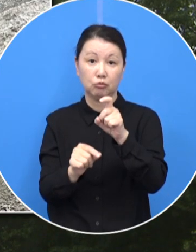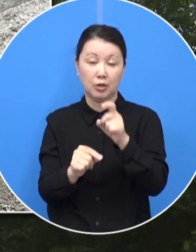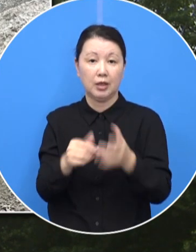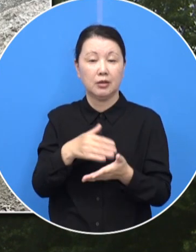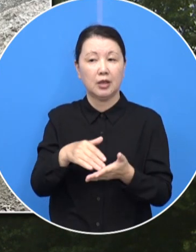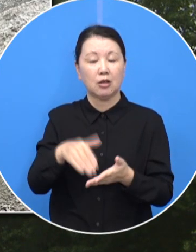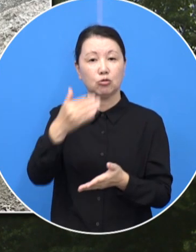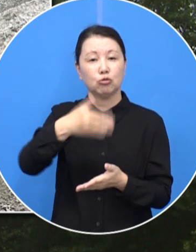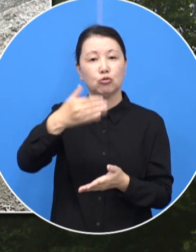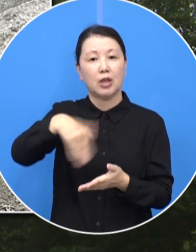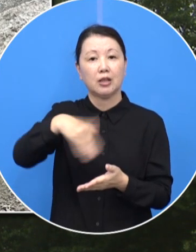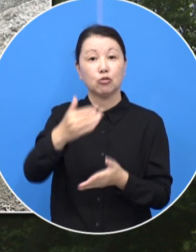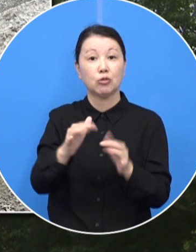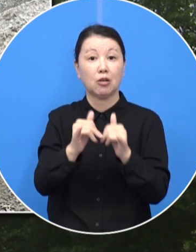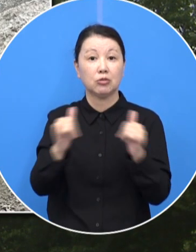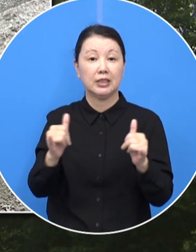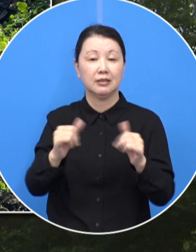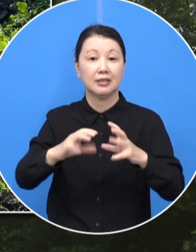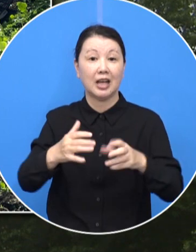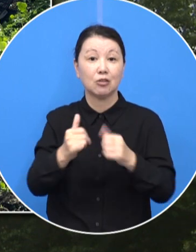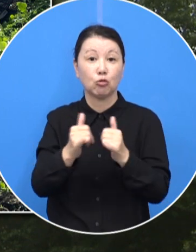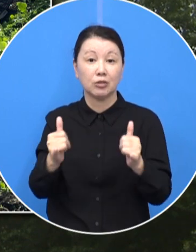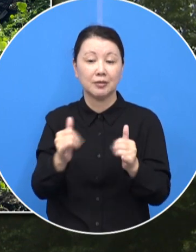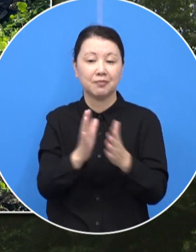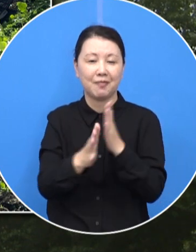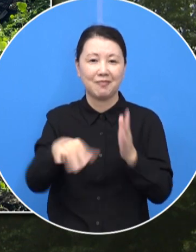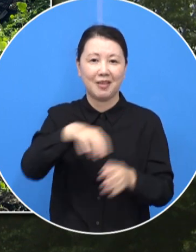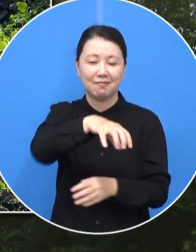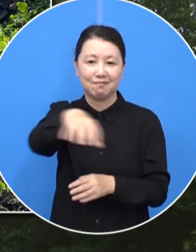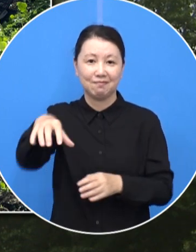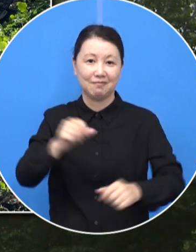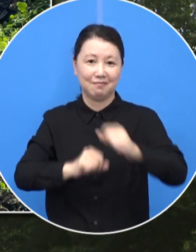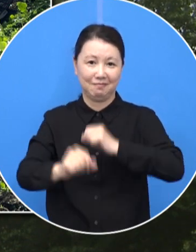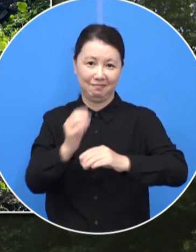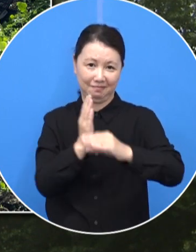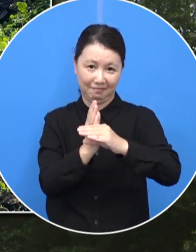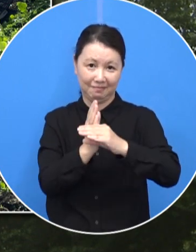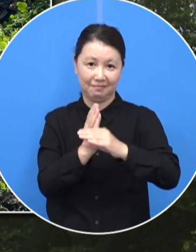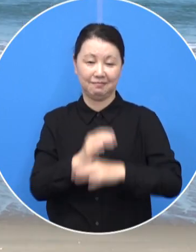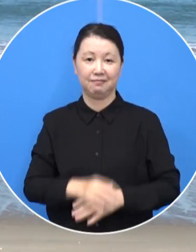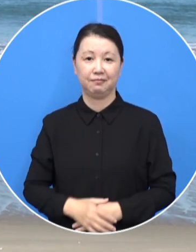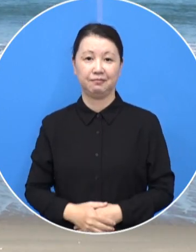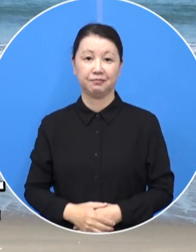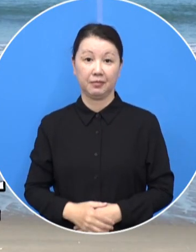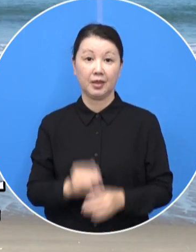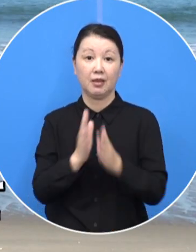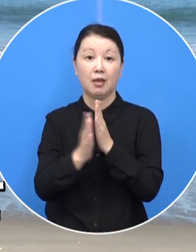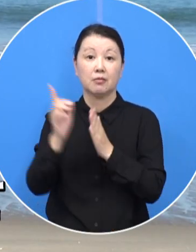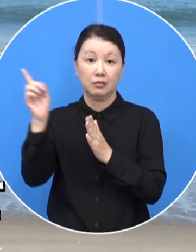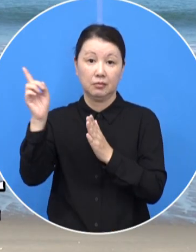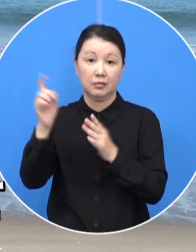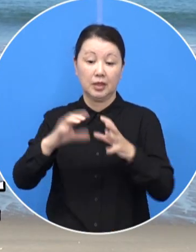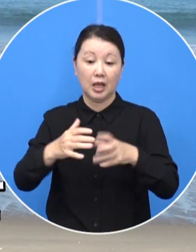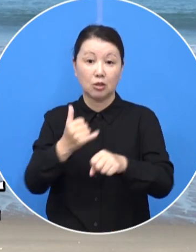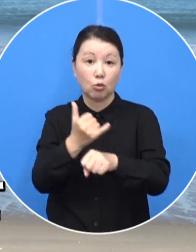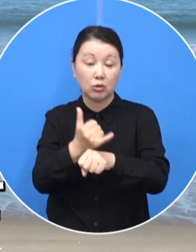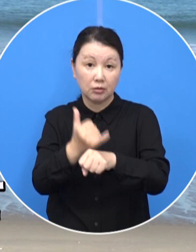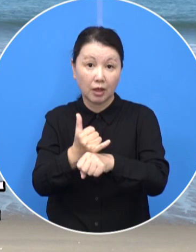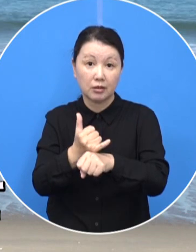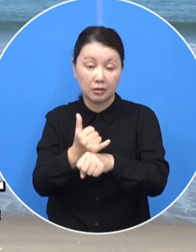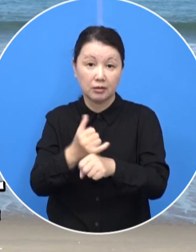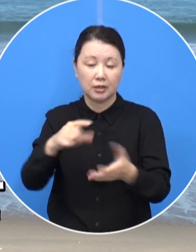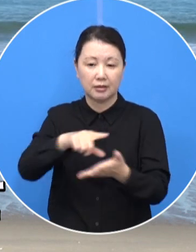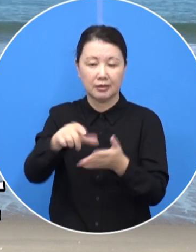で9900人の外国人が県内各地で活躍しています。県では外国人材